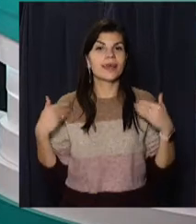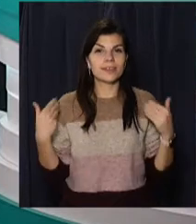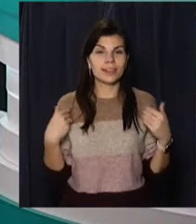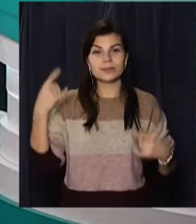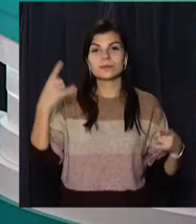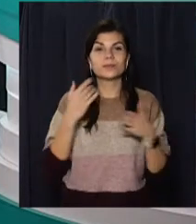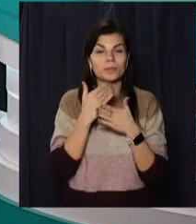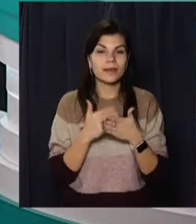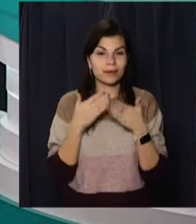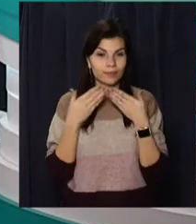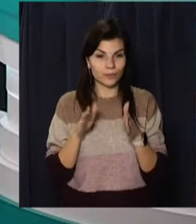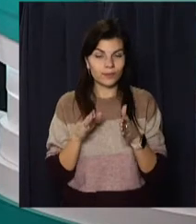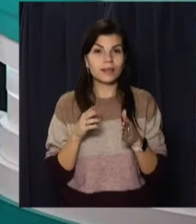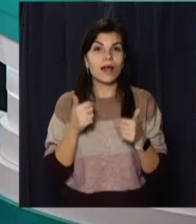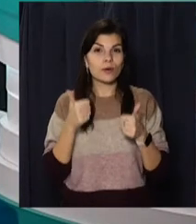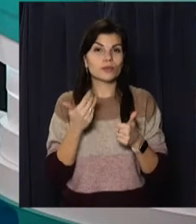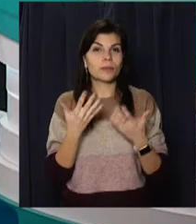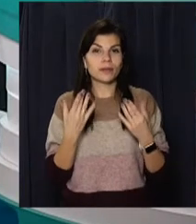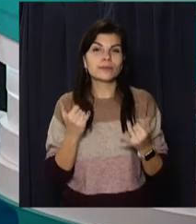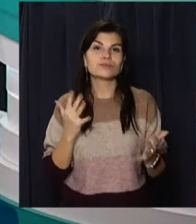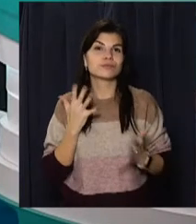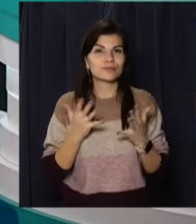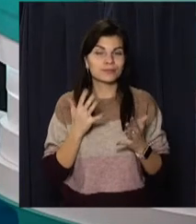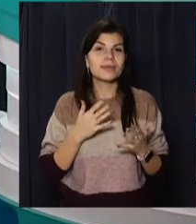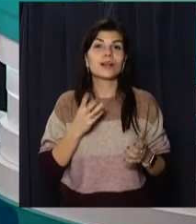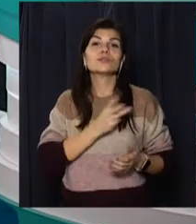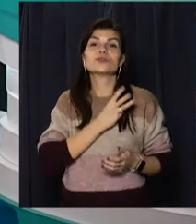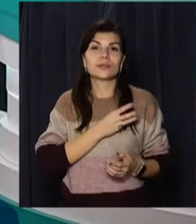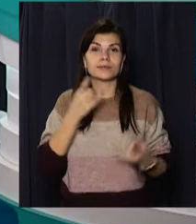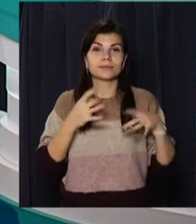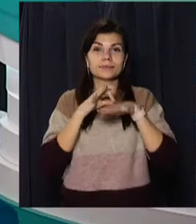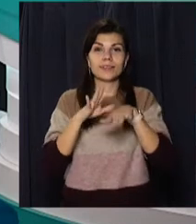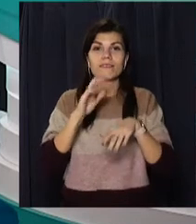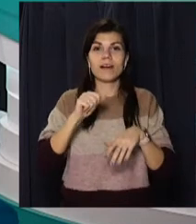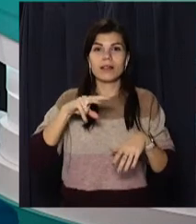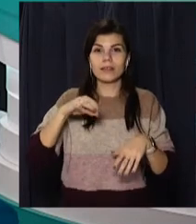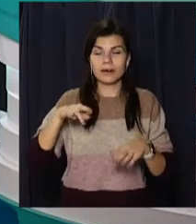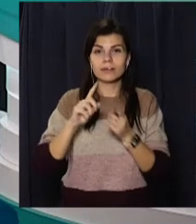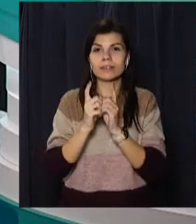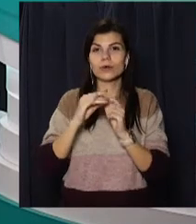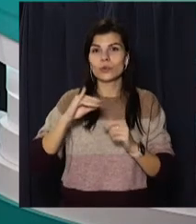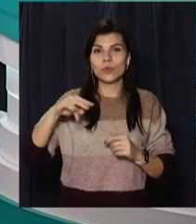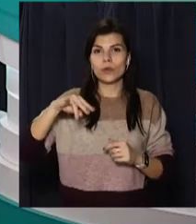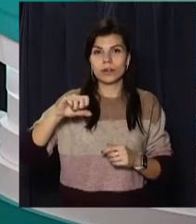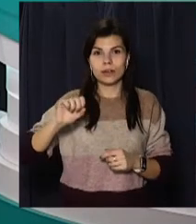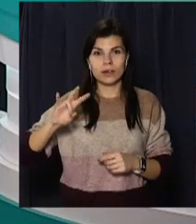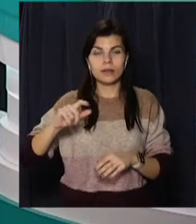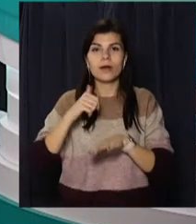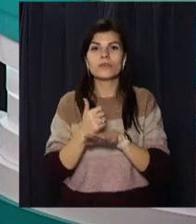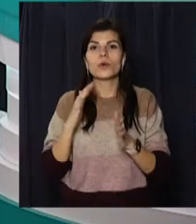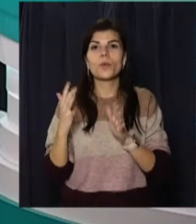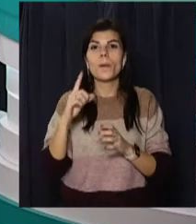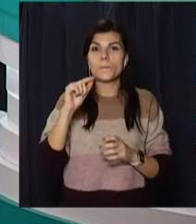Вітаю, з вами телеканал «Відкритий». Вдалого дня і натхнення вам бажають Валерія Майна і сурдоперекладачка Юліана Пуговкіна. І про головні